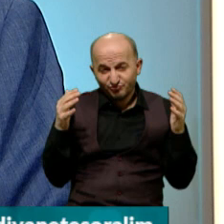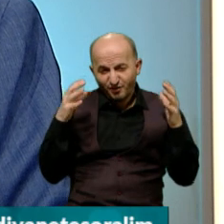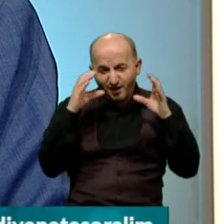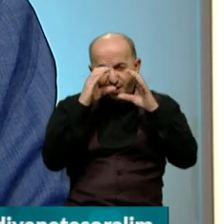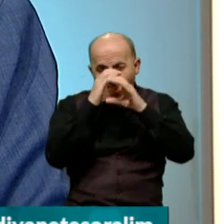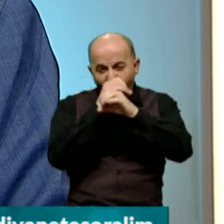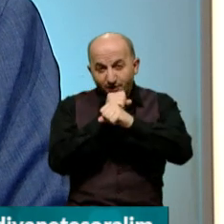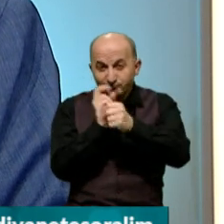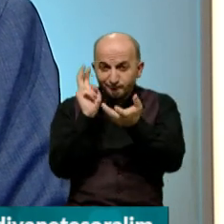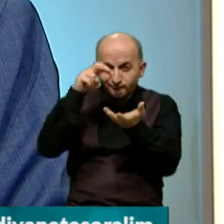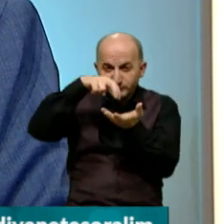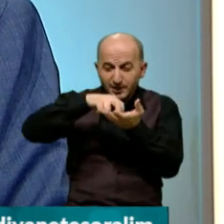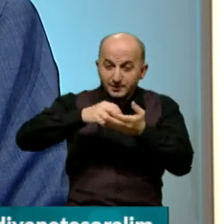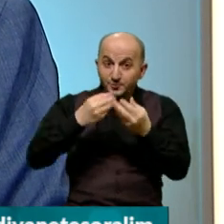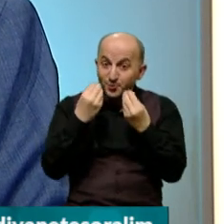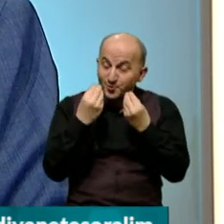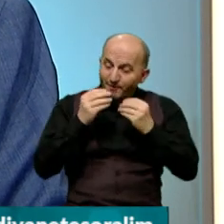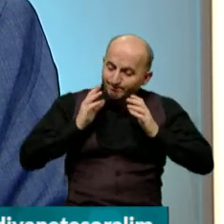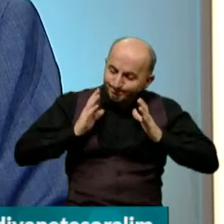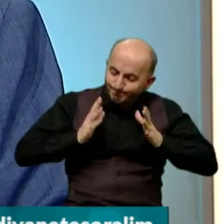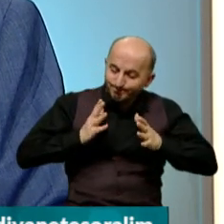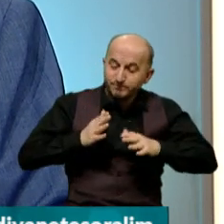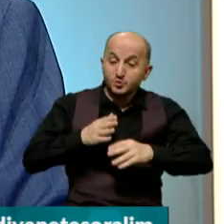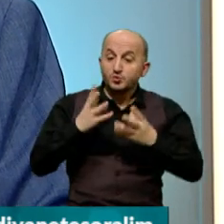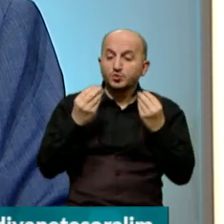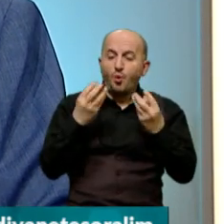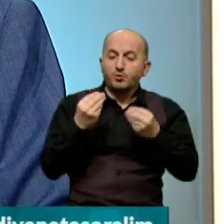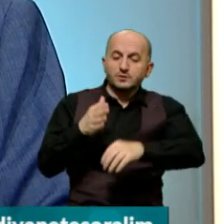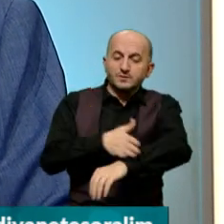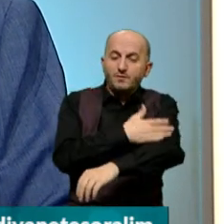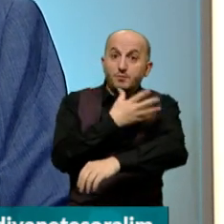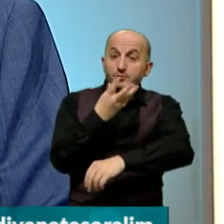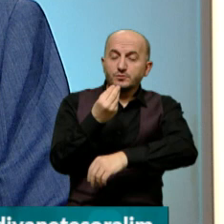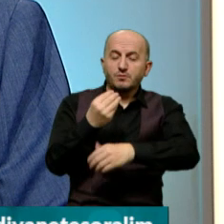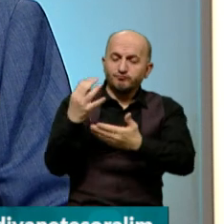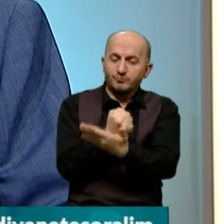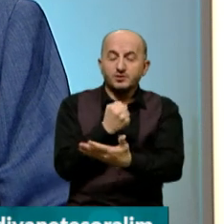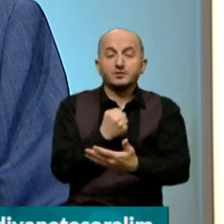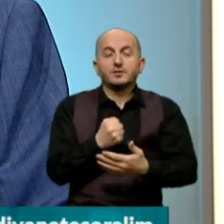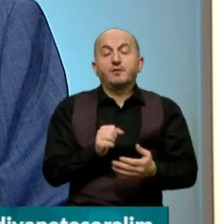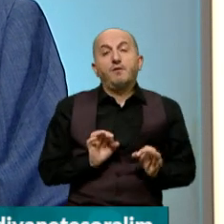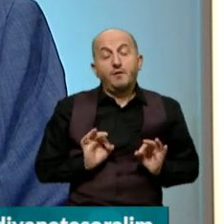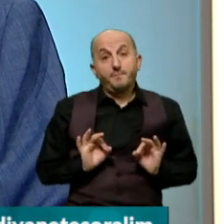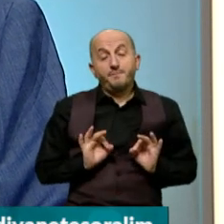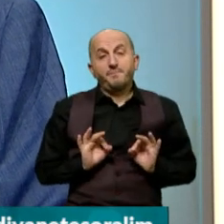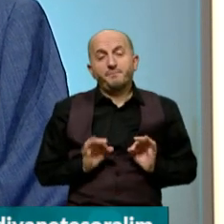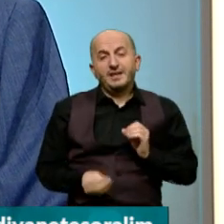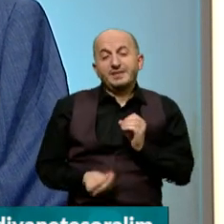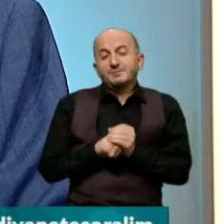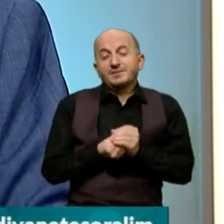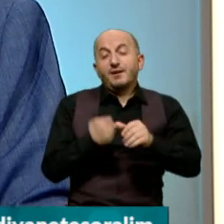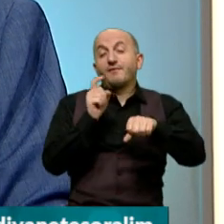saatini ihya etmeleri çok kazançlı bir zaman dilimi. Teheccüdün vakti böyle. İmsak